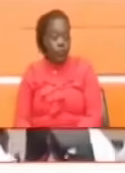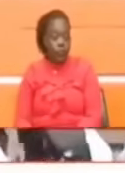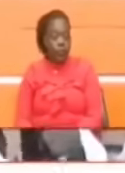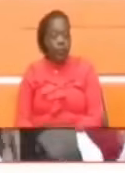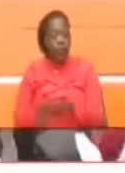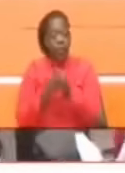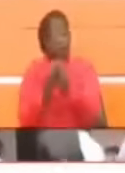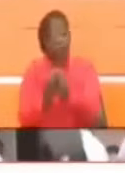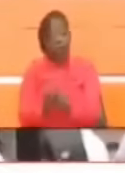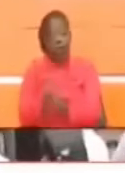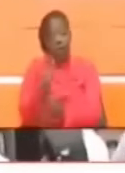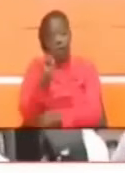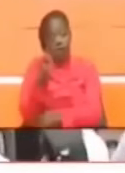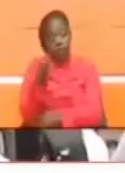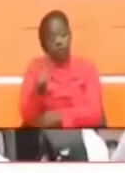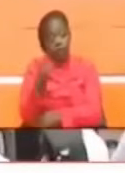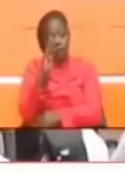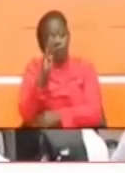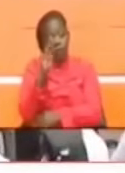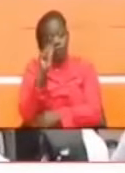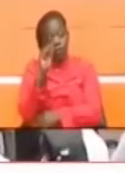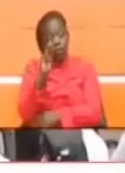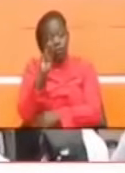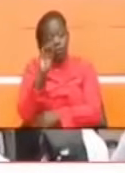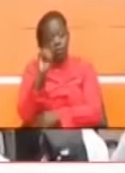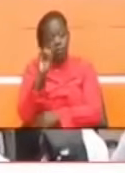Akulira ekibiina ky'NUP Robert Kyagulanyi Ssentamu